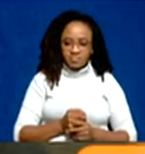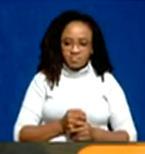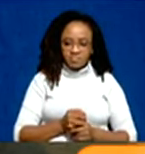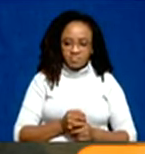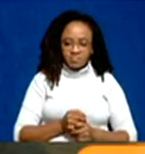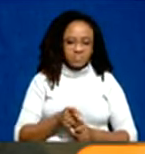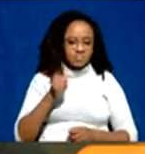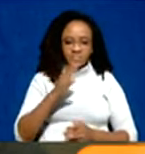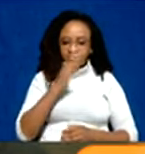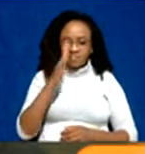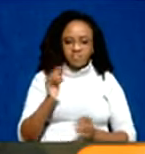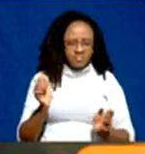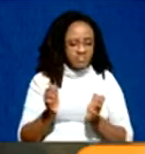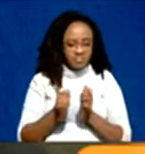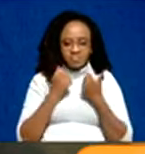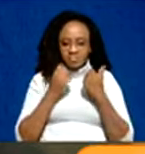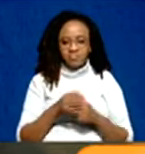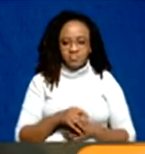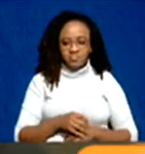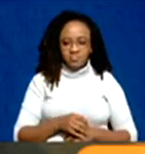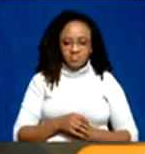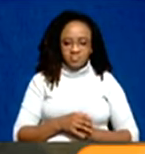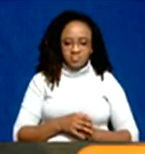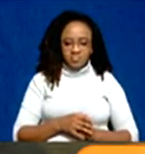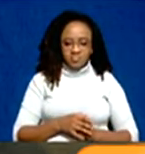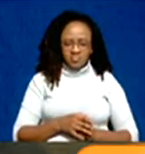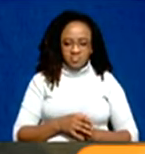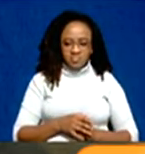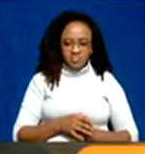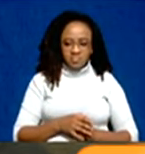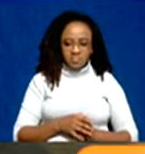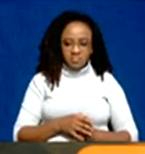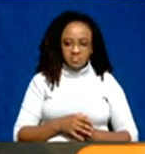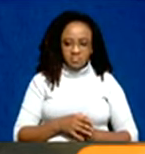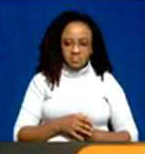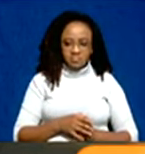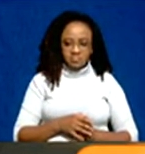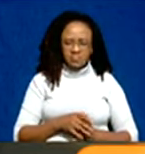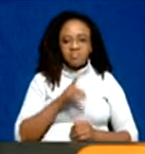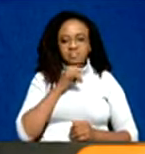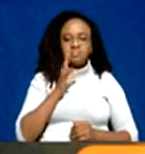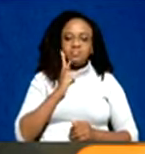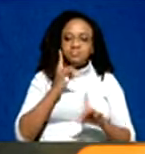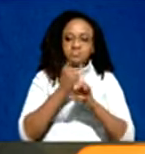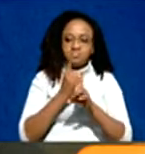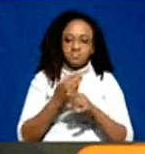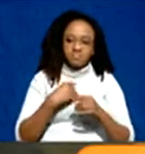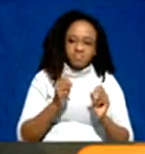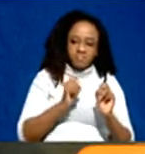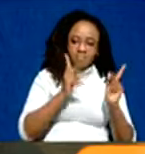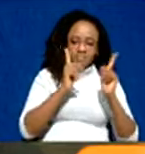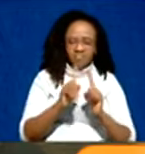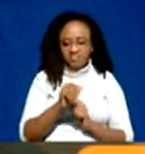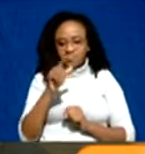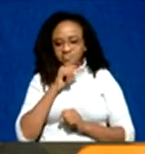any midterm, any closing day haijafanyika usiku. So wazazi wengine walikuwa sawa, wazazi wengine hawakuwa